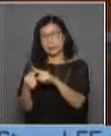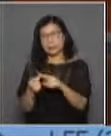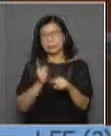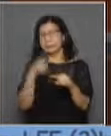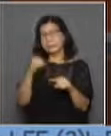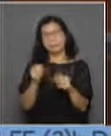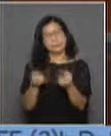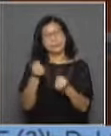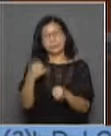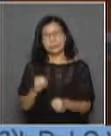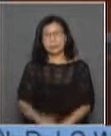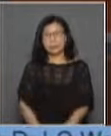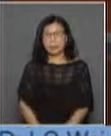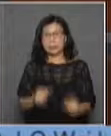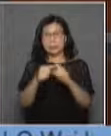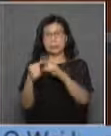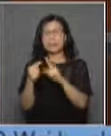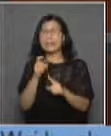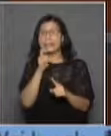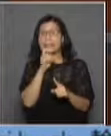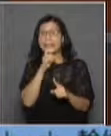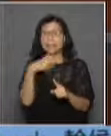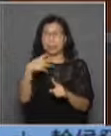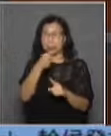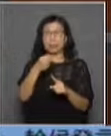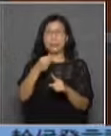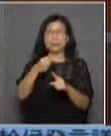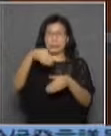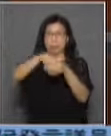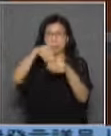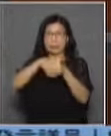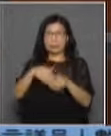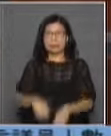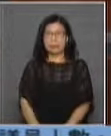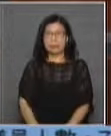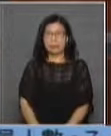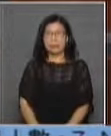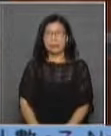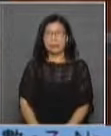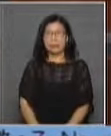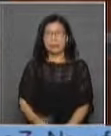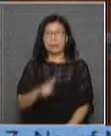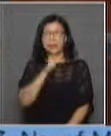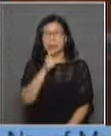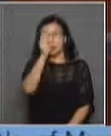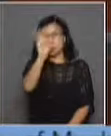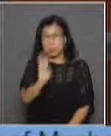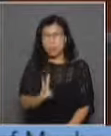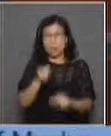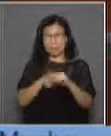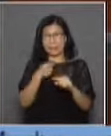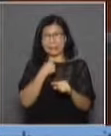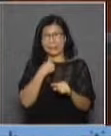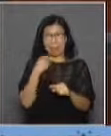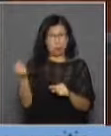噶。市民如果有機會俾佢用投票決定，一定啊！如果你問哇喺鉛水事件需唔需要進